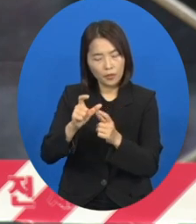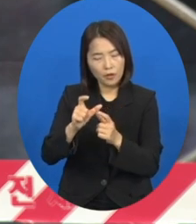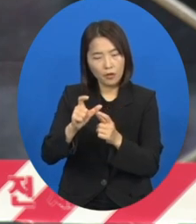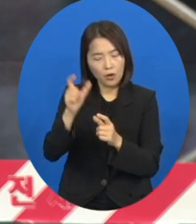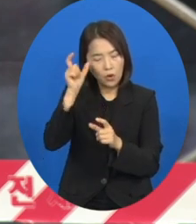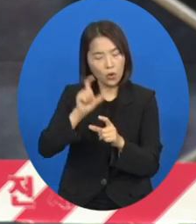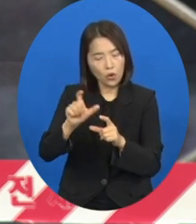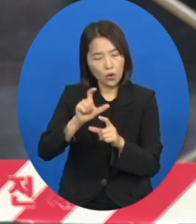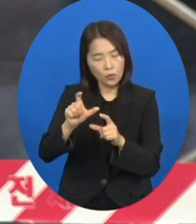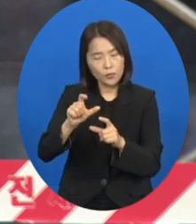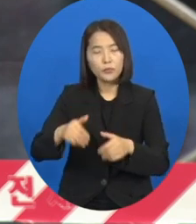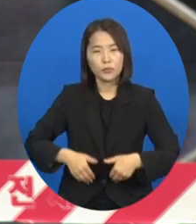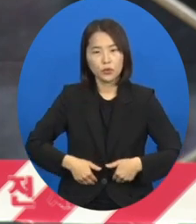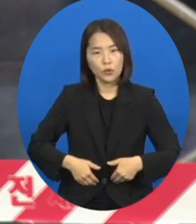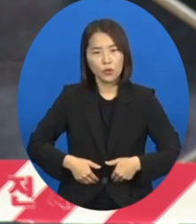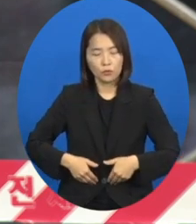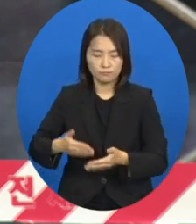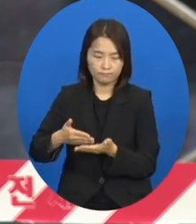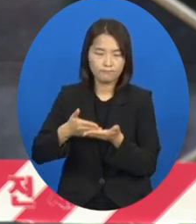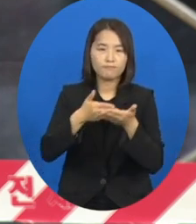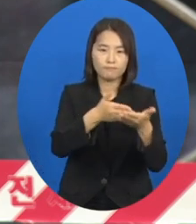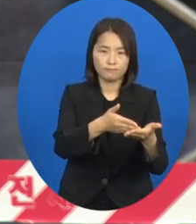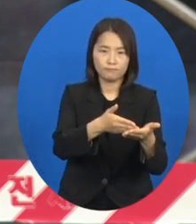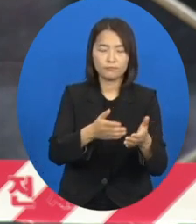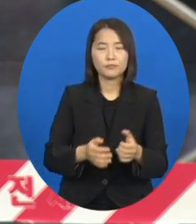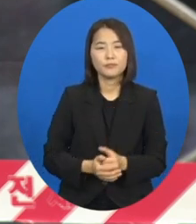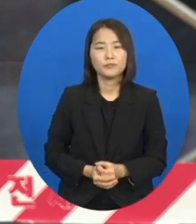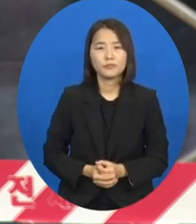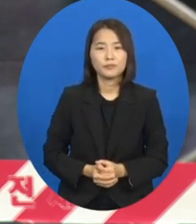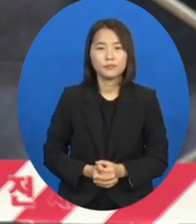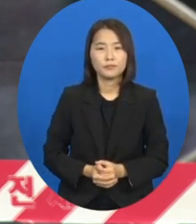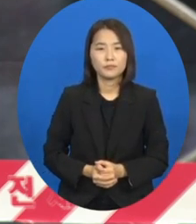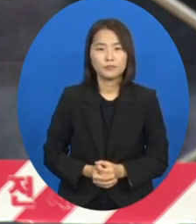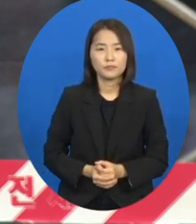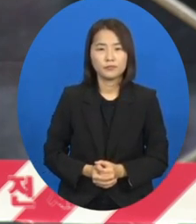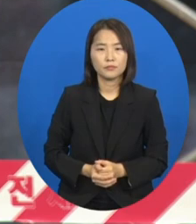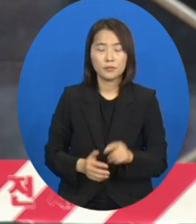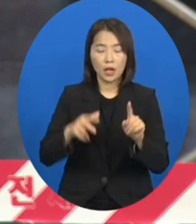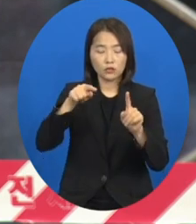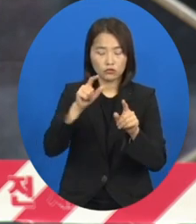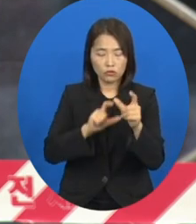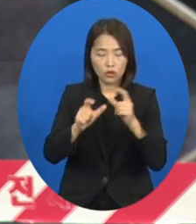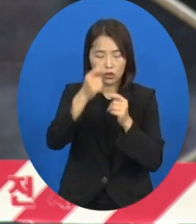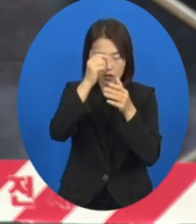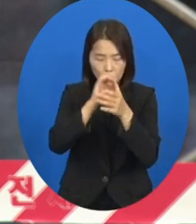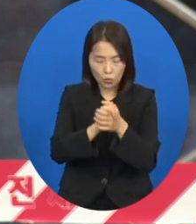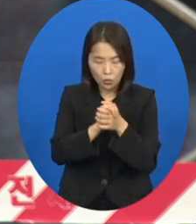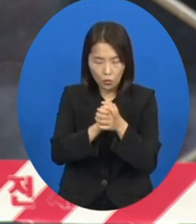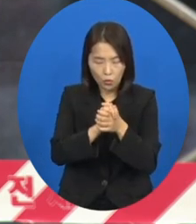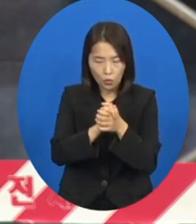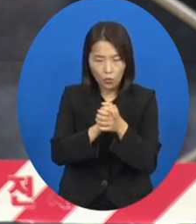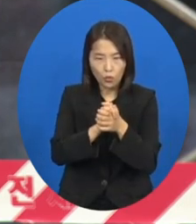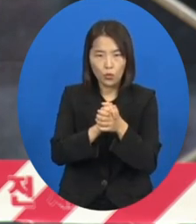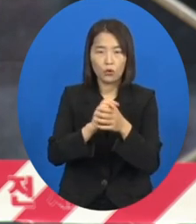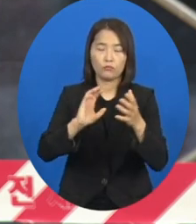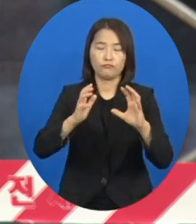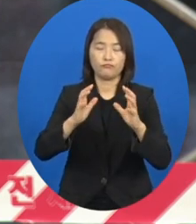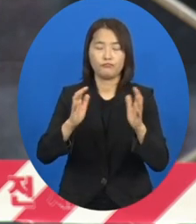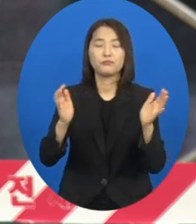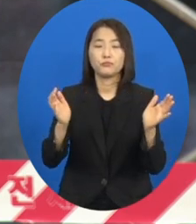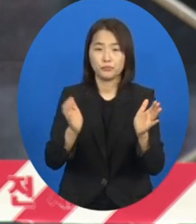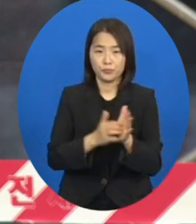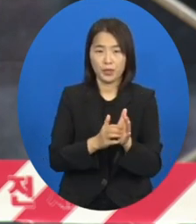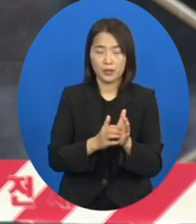심사숙고할 필요가 있습니다 라는 의견을 주었습니다. 그리고 한 주간 더 기도해 보기를 하고서 한 주가 지나고 다시